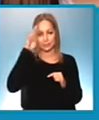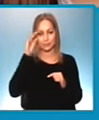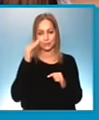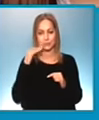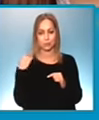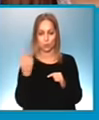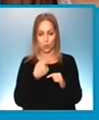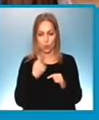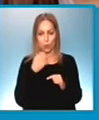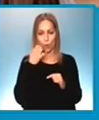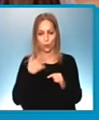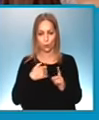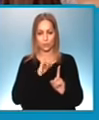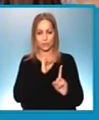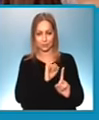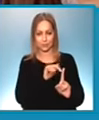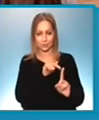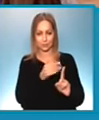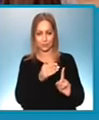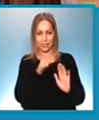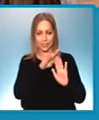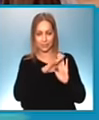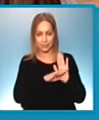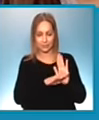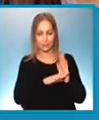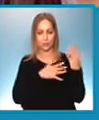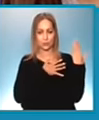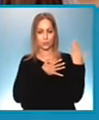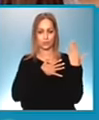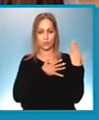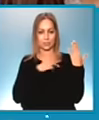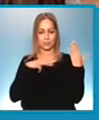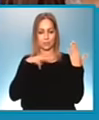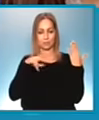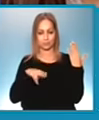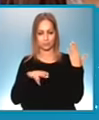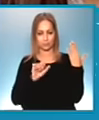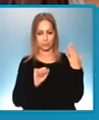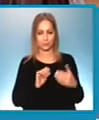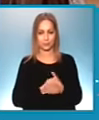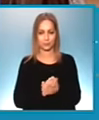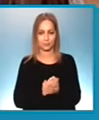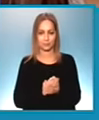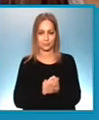ponosni tvojim imenom na listi portugalskih pjevača Fado muzike.